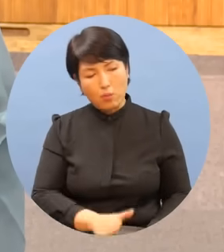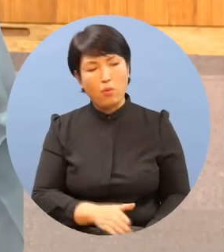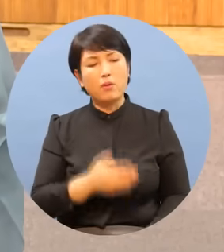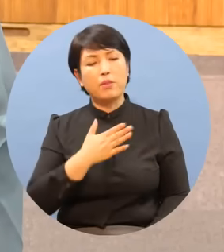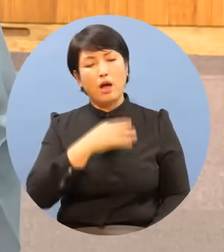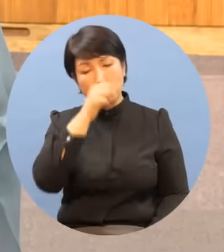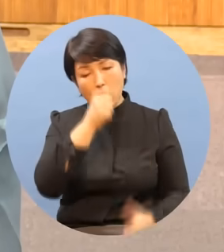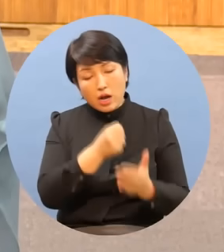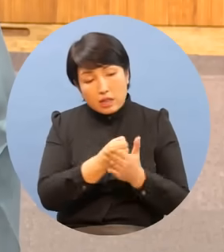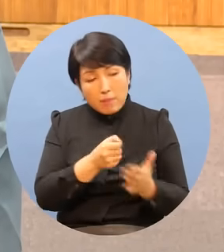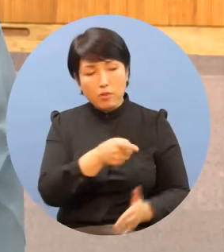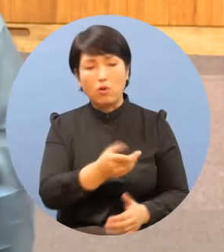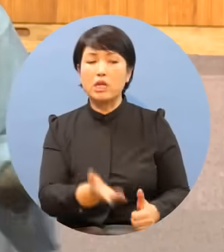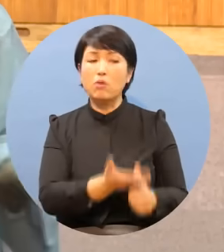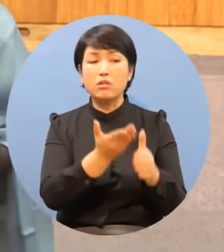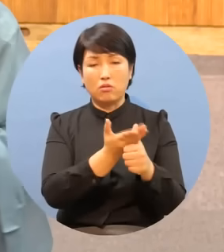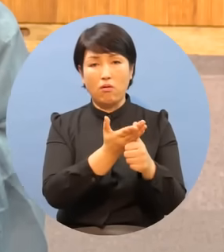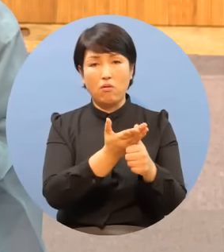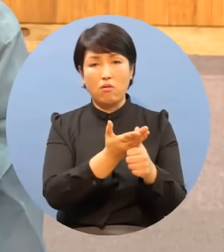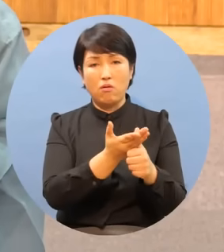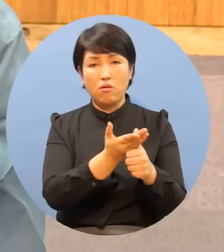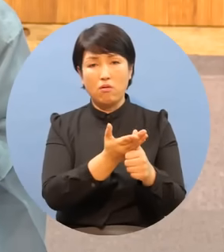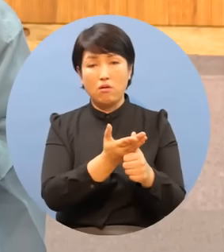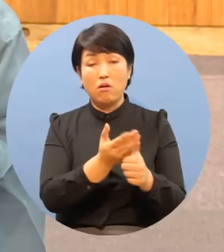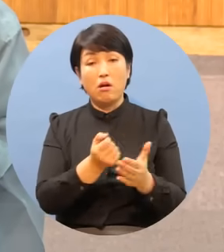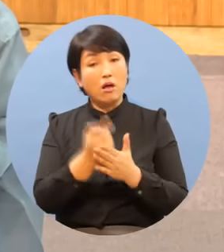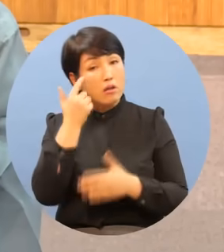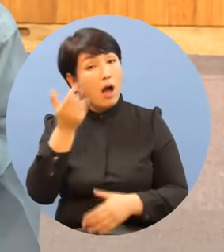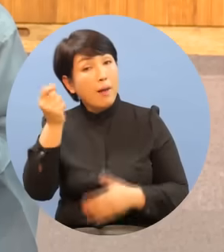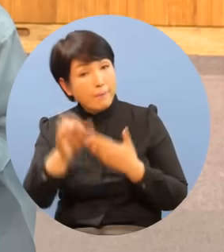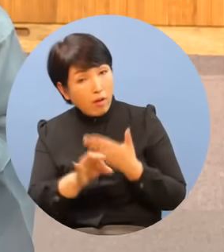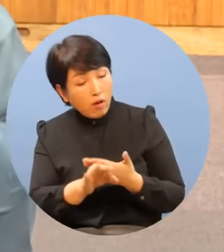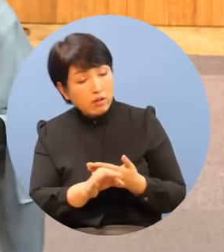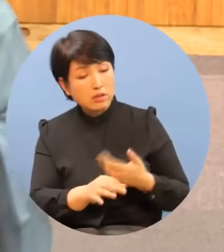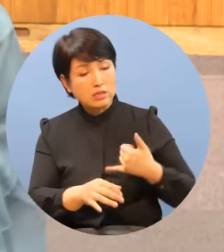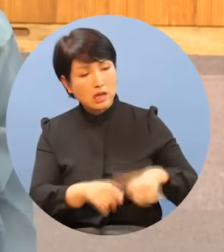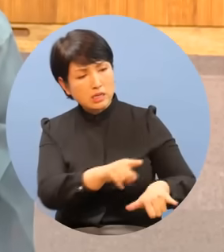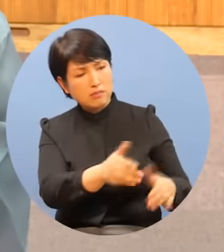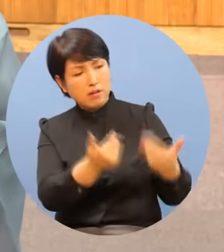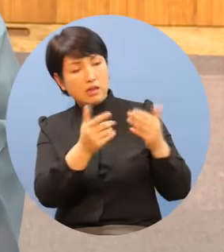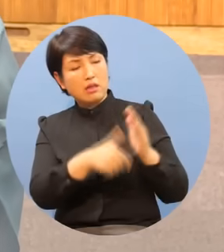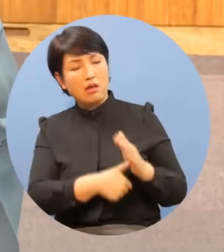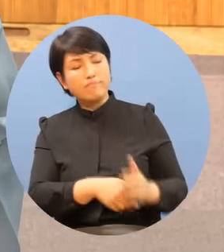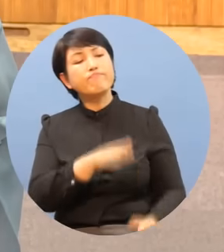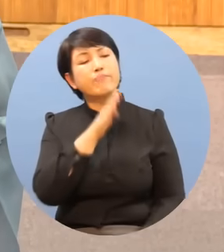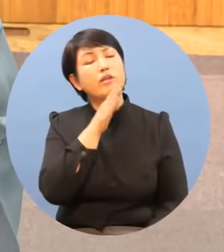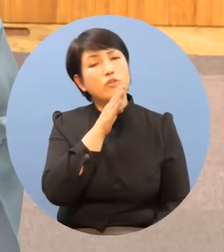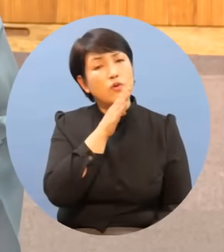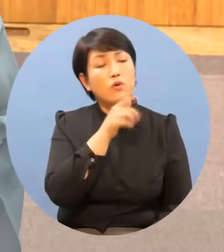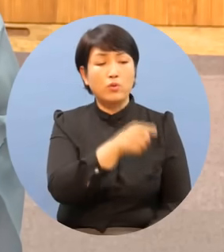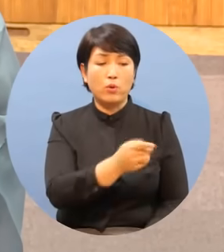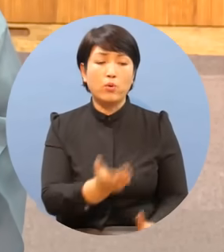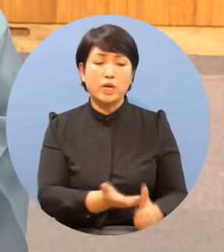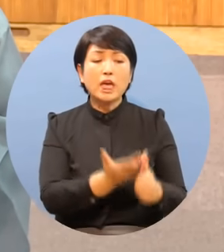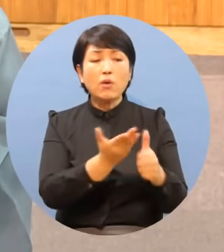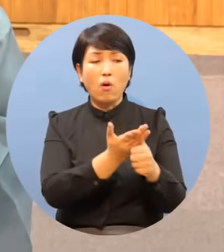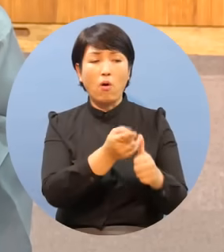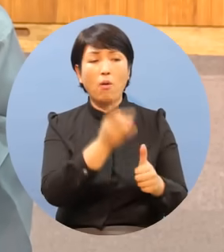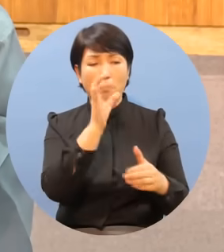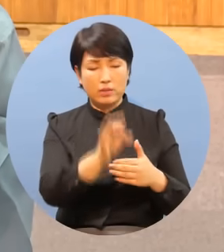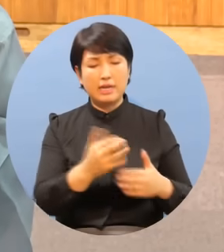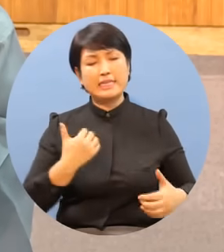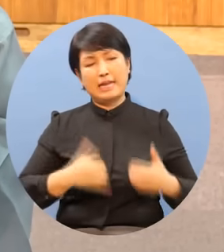이렇게 생각하면 그런 얘기 하더라도 그래 그래 네 말 맞다. 내가 너 키우는 재미를 봤더니